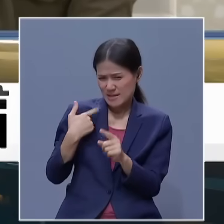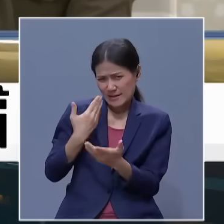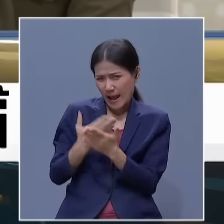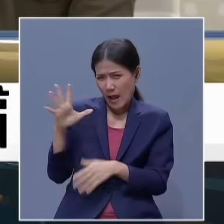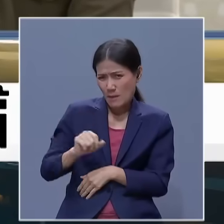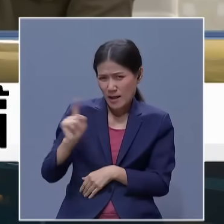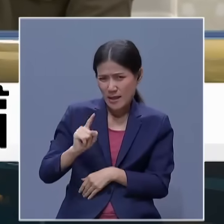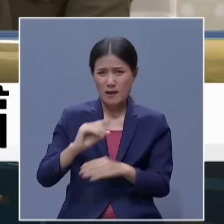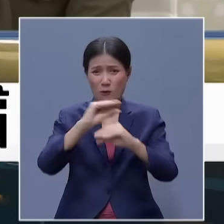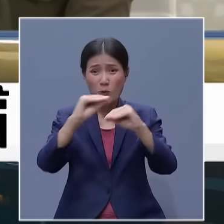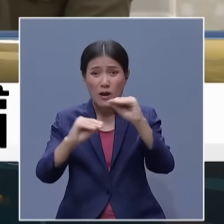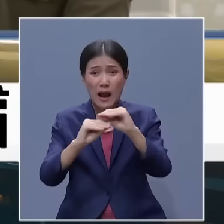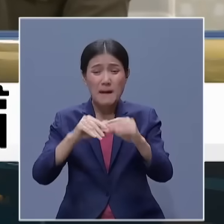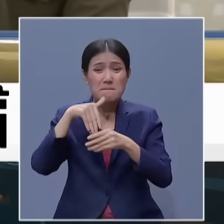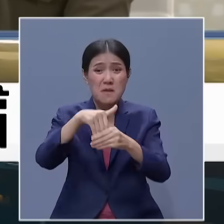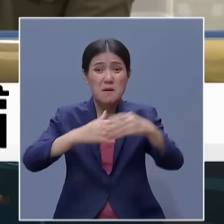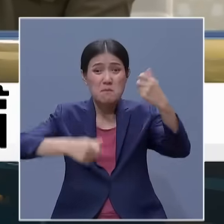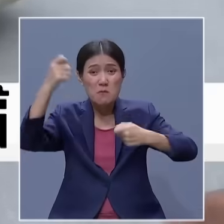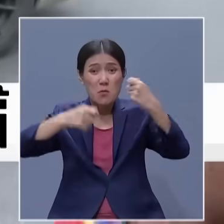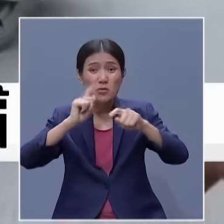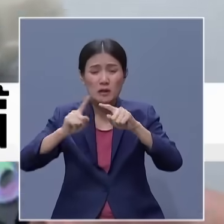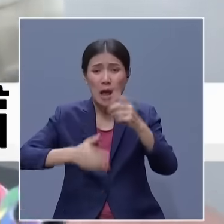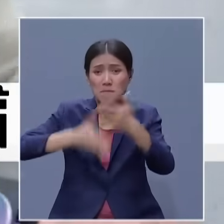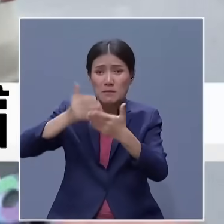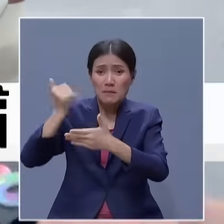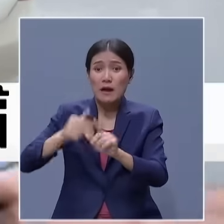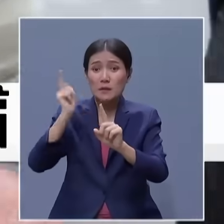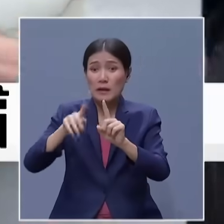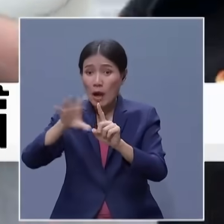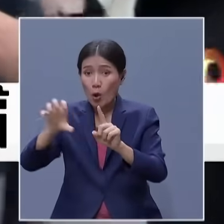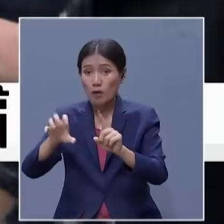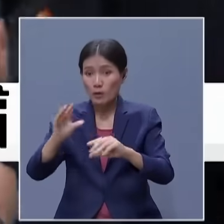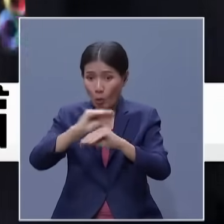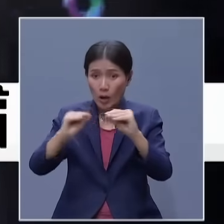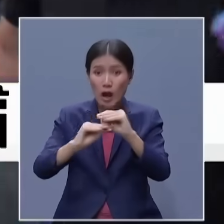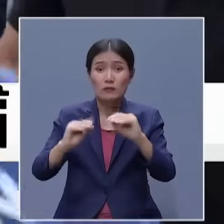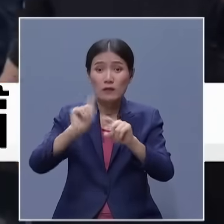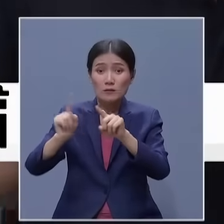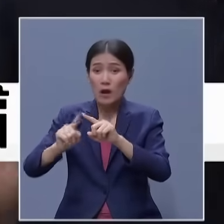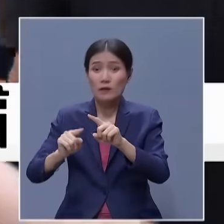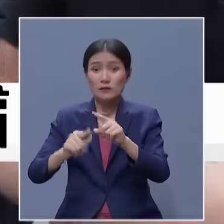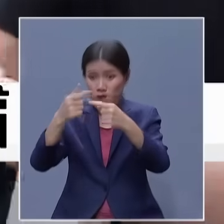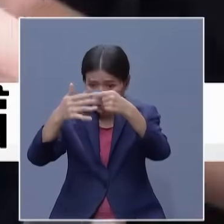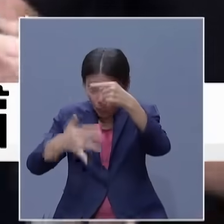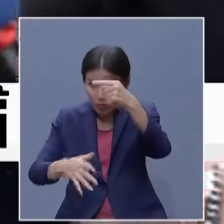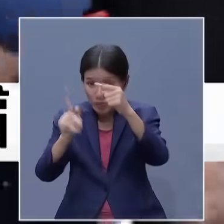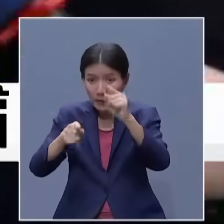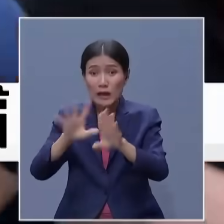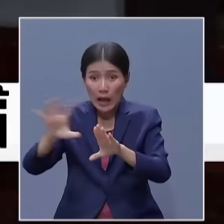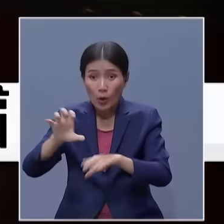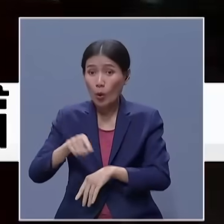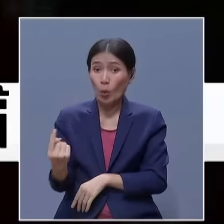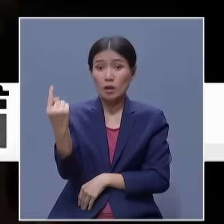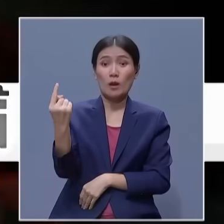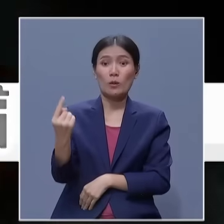ประมูลงานต่างๆทั้ง 1,500 โครงการตามที่สื่อมีการเปิดเผยมาก่อนหน้านี้ท่านรองโจ้บอกว่าถ้าพบว่ามีความผิดนะครับก็